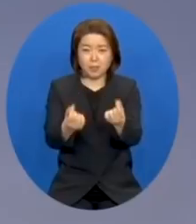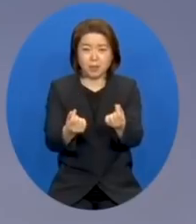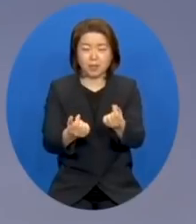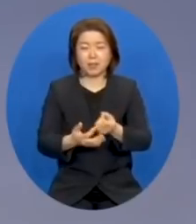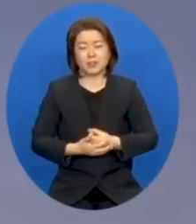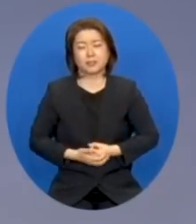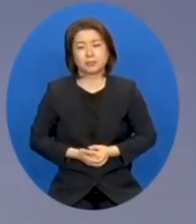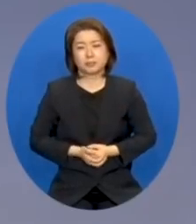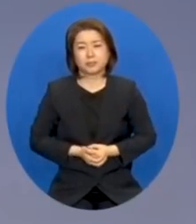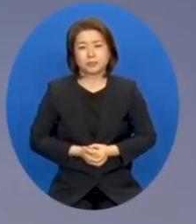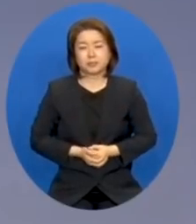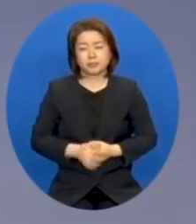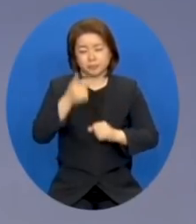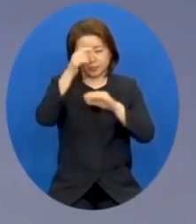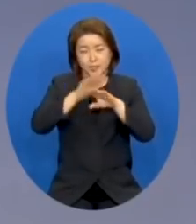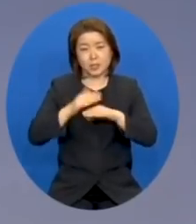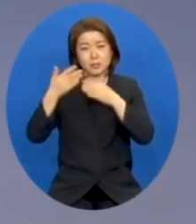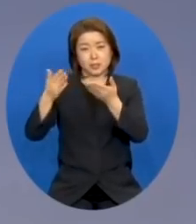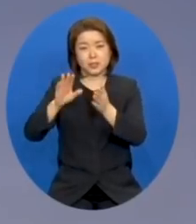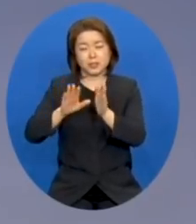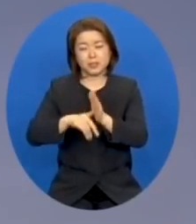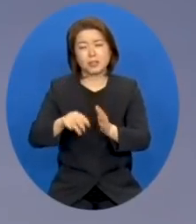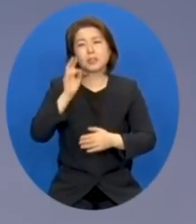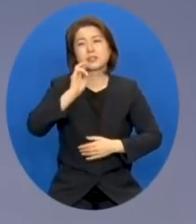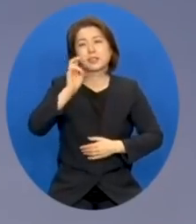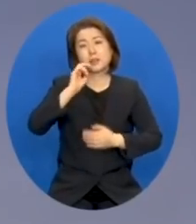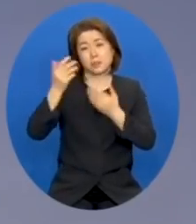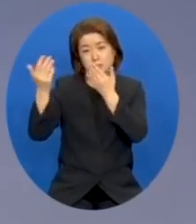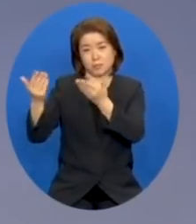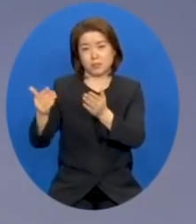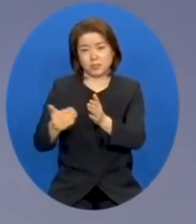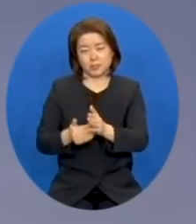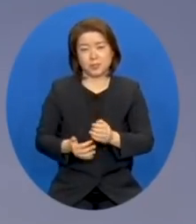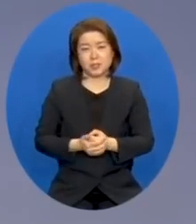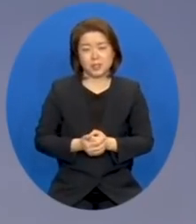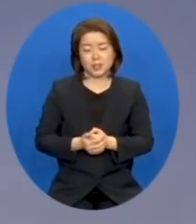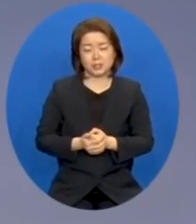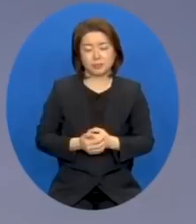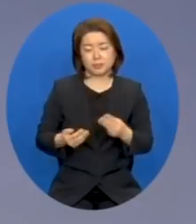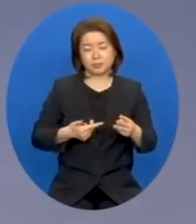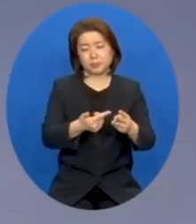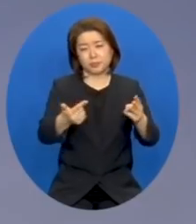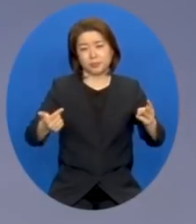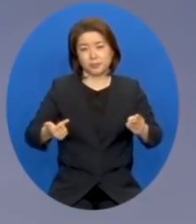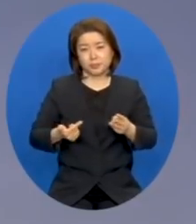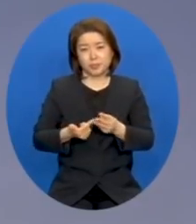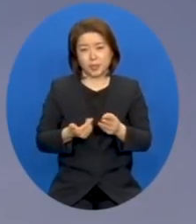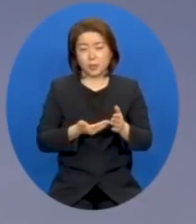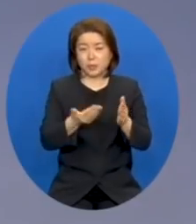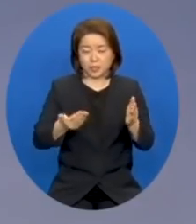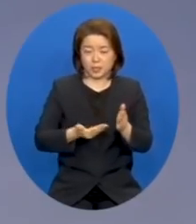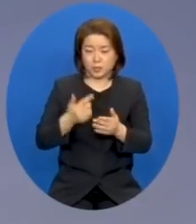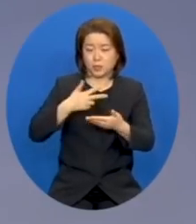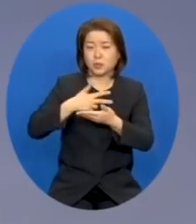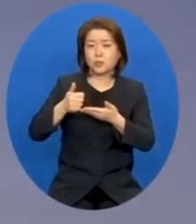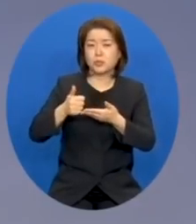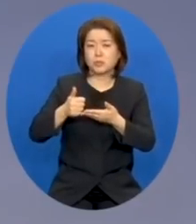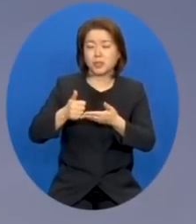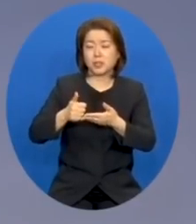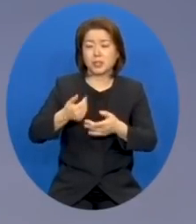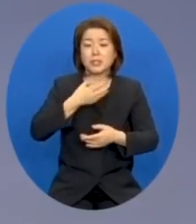그래서 예배 드리면서 그 찬송을 불렀습니다 갈릴리 호숫가에서 주님께서